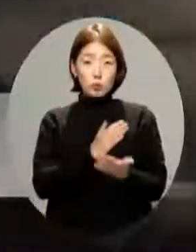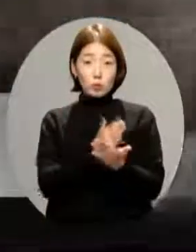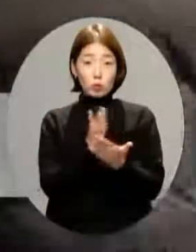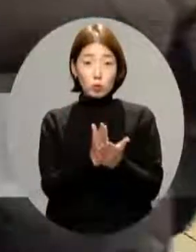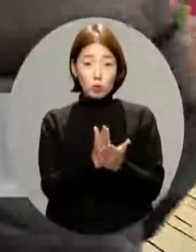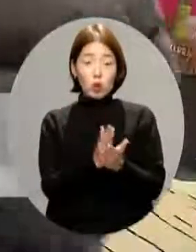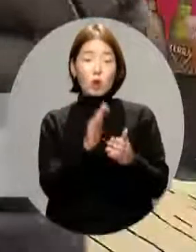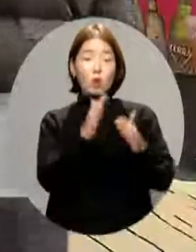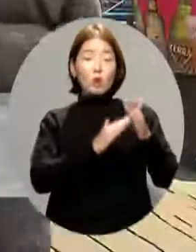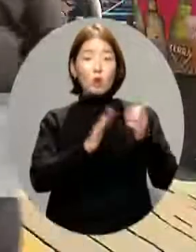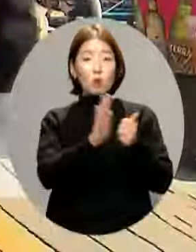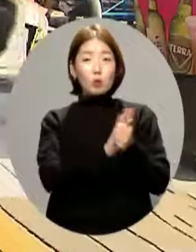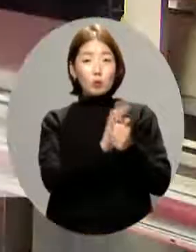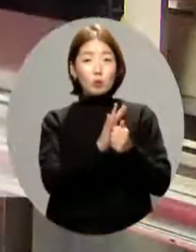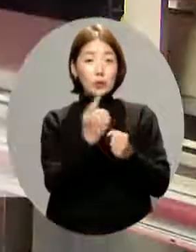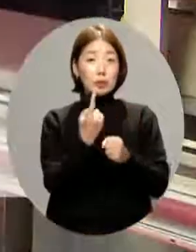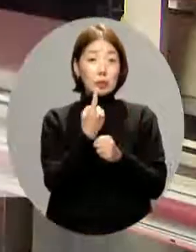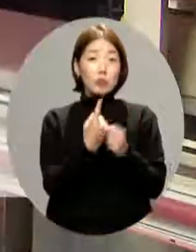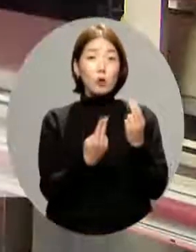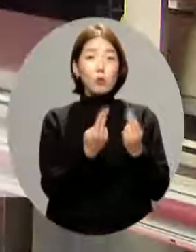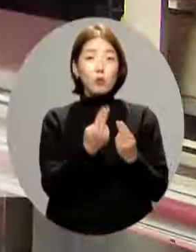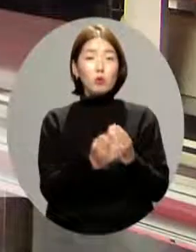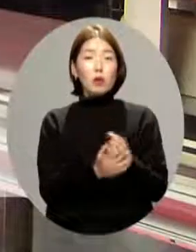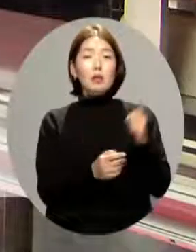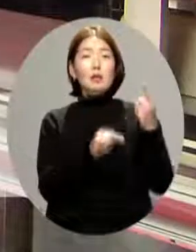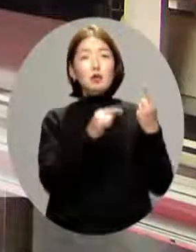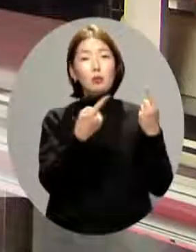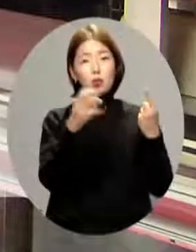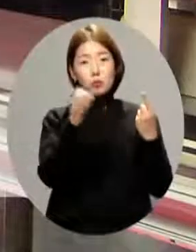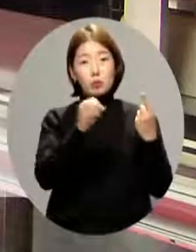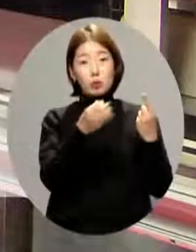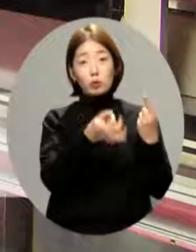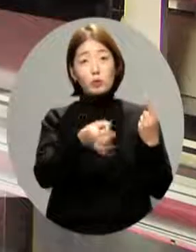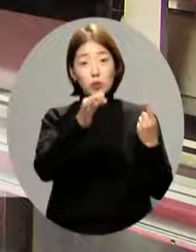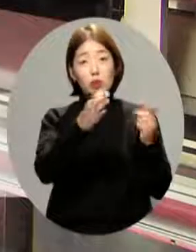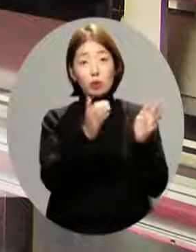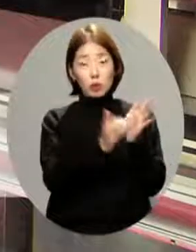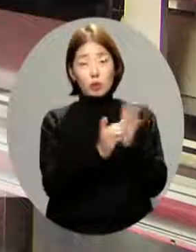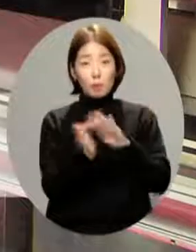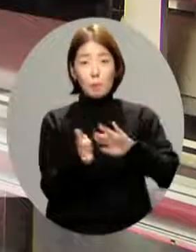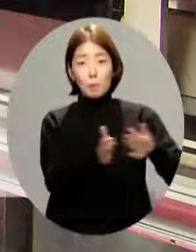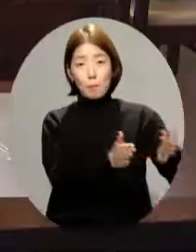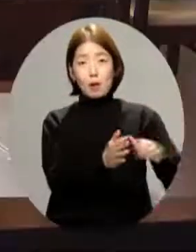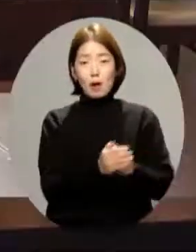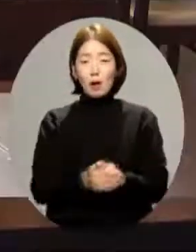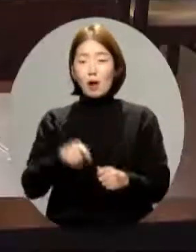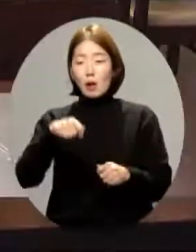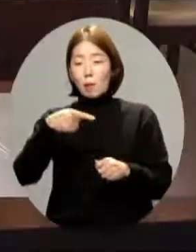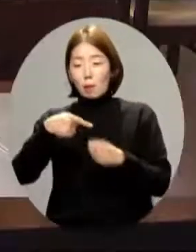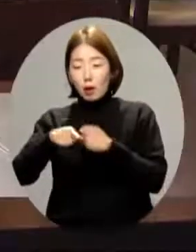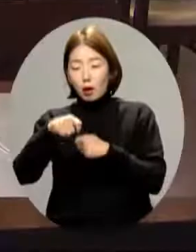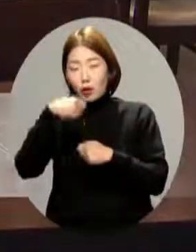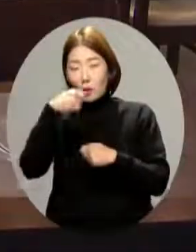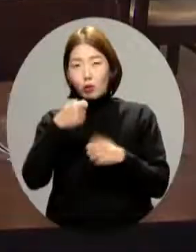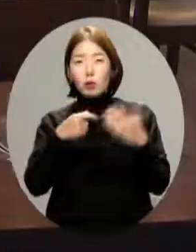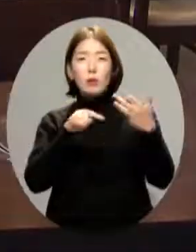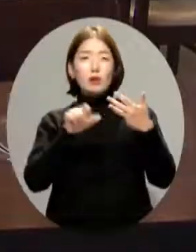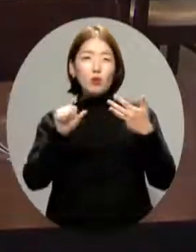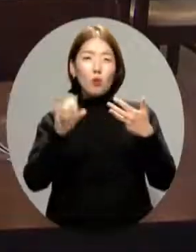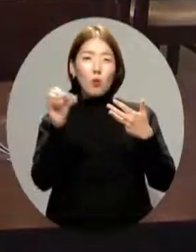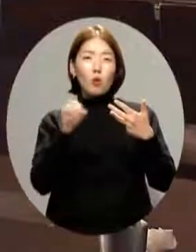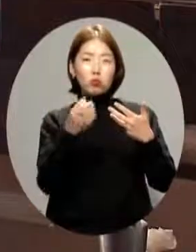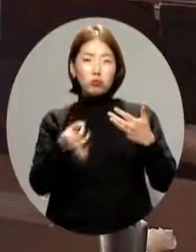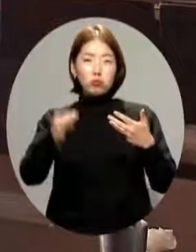품목별로 공공 서비스는 1년 전과 비교해 1.1% 상승에 그쳤지만 외식 물가가 8.5%